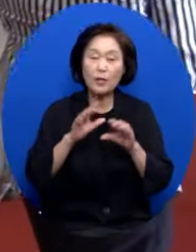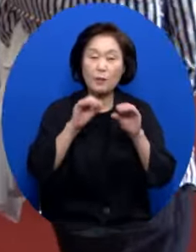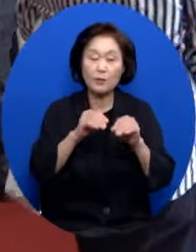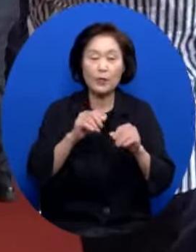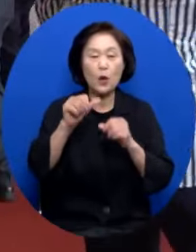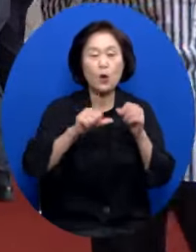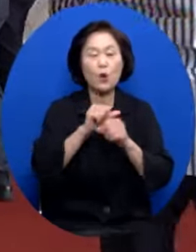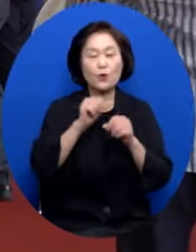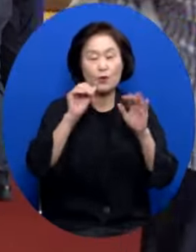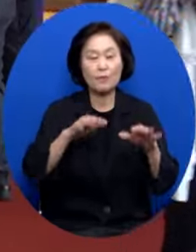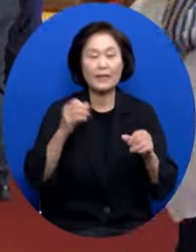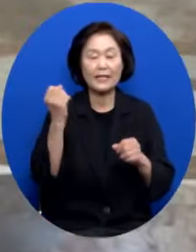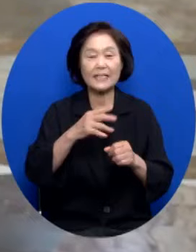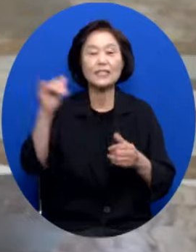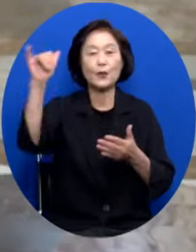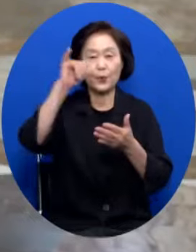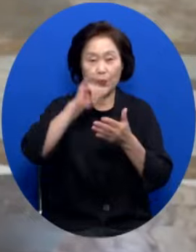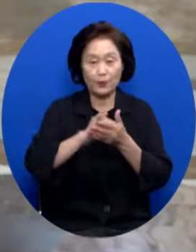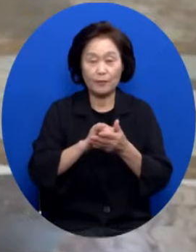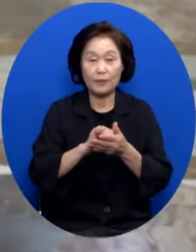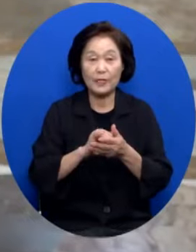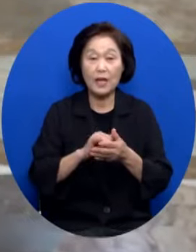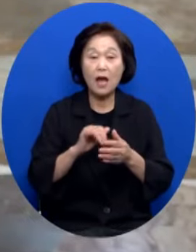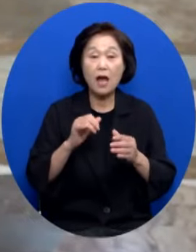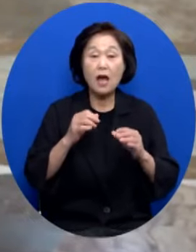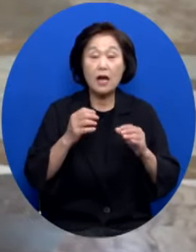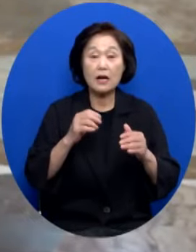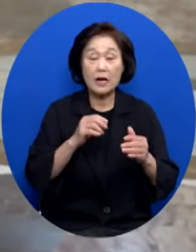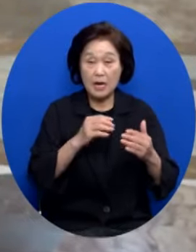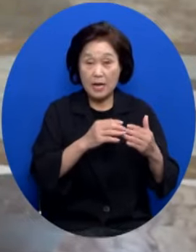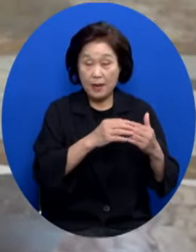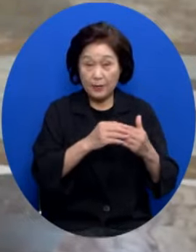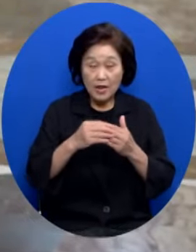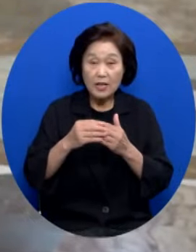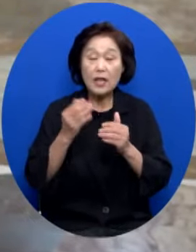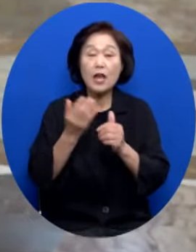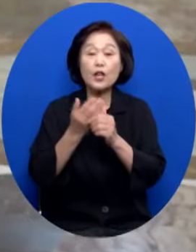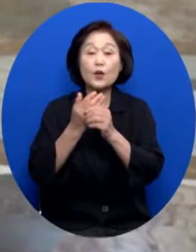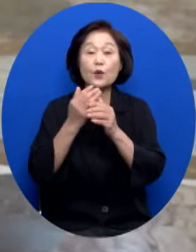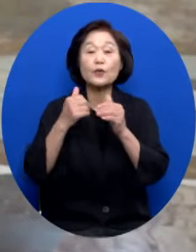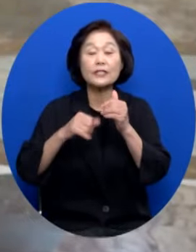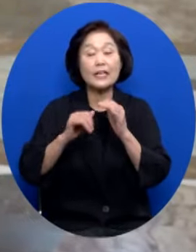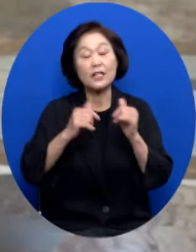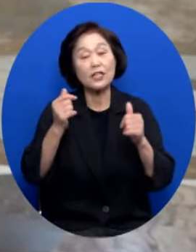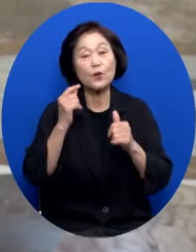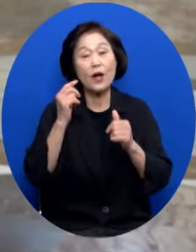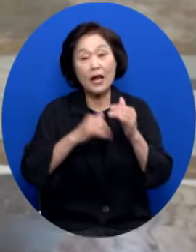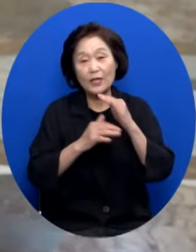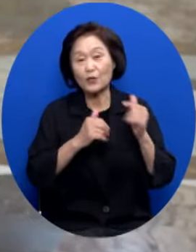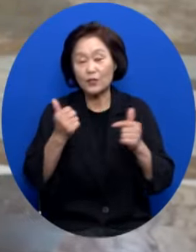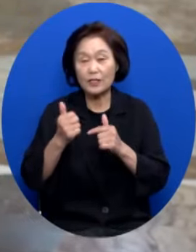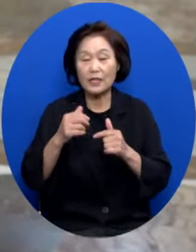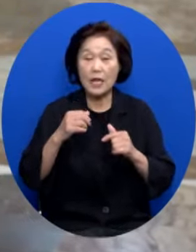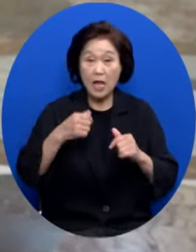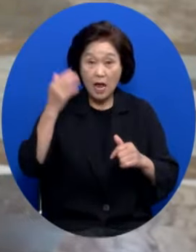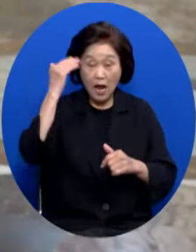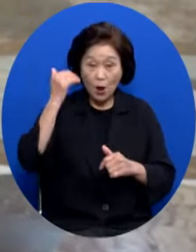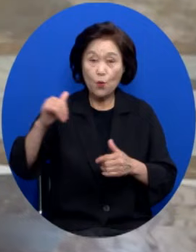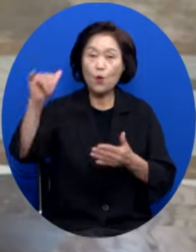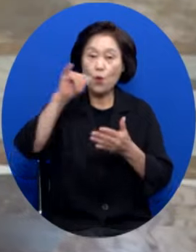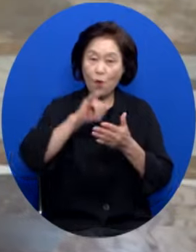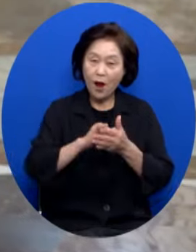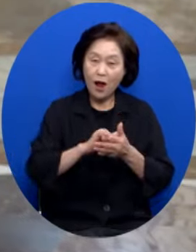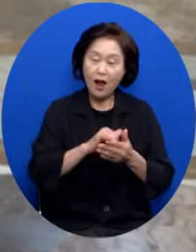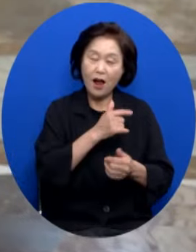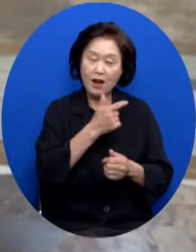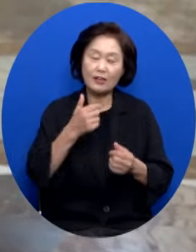만에 재개됐습니다. 입양인과 입양 가족들이 모국 방문한 것은 굉장히 큰 의미가 가지고 있습니다. 왜냐하면 입양인들이